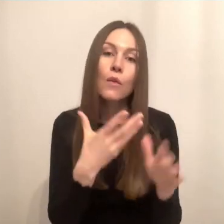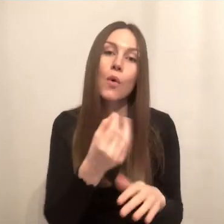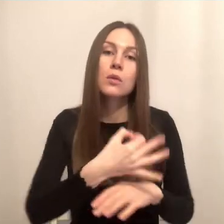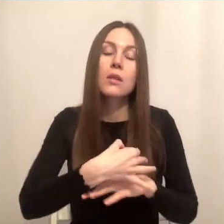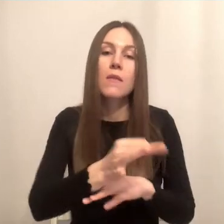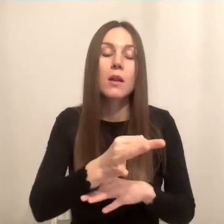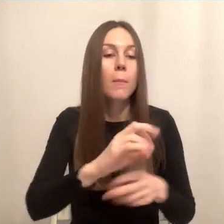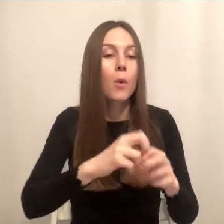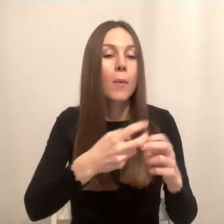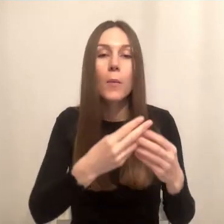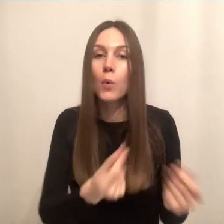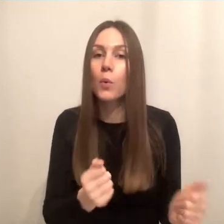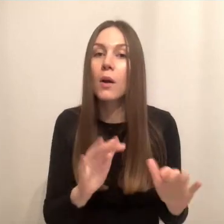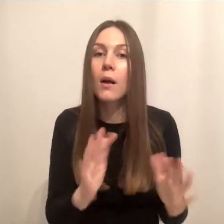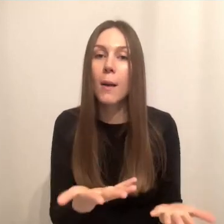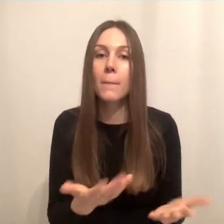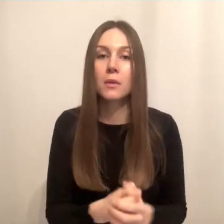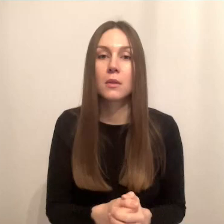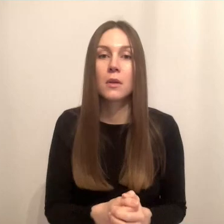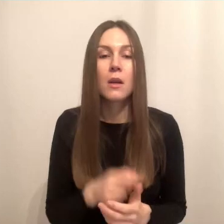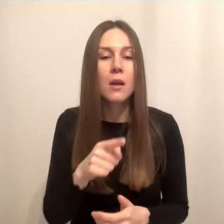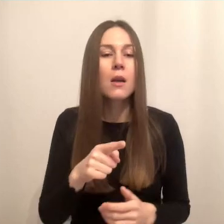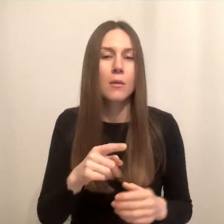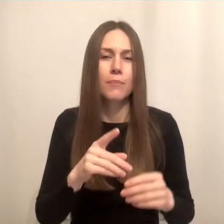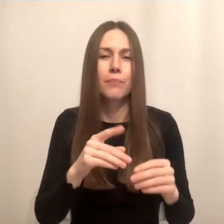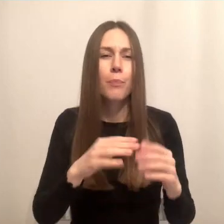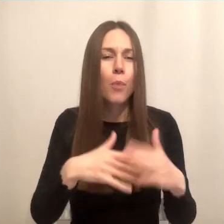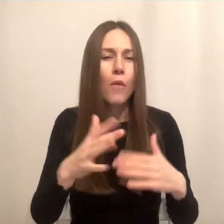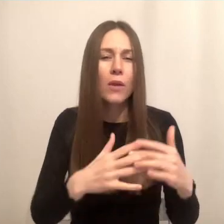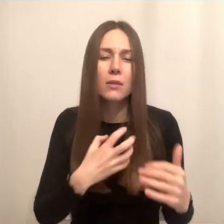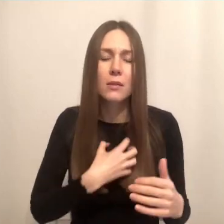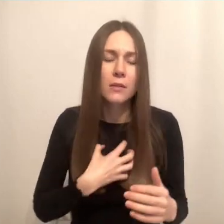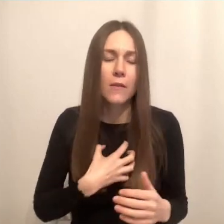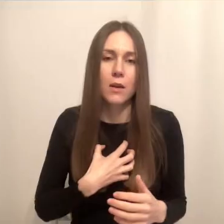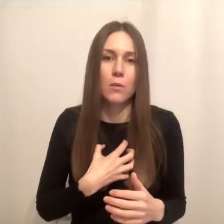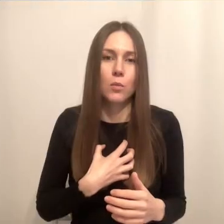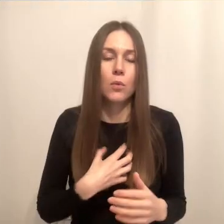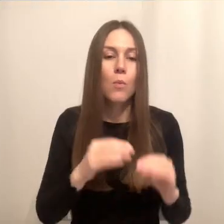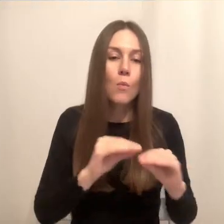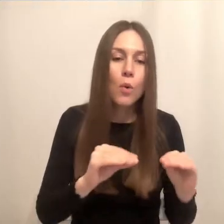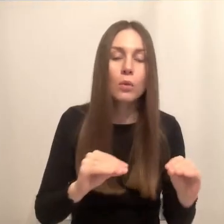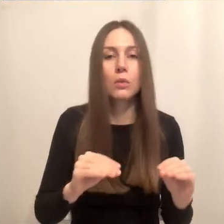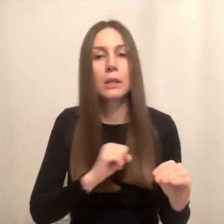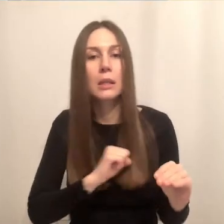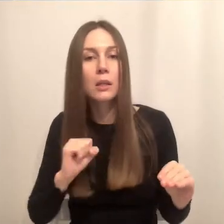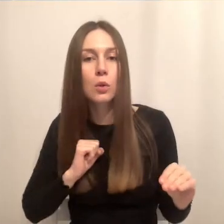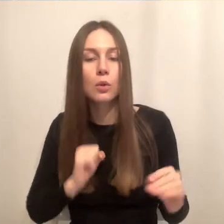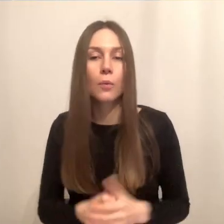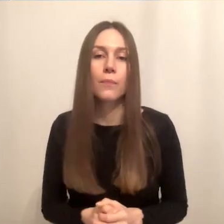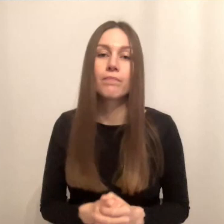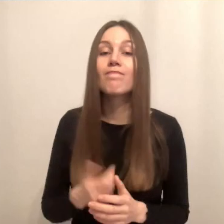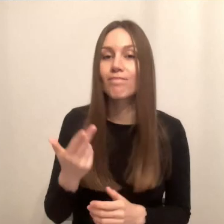savivaldybėje? Pagrindinių, gyvybiškai svarbių profesijų, mokytojas, gydytojas. Na, iš tikrųjų, labai aktuali